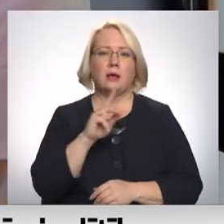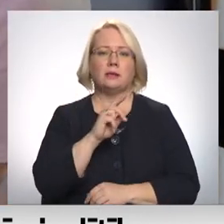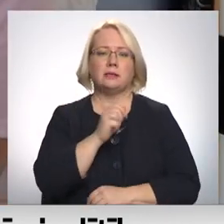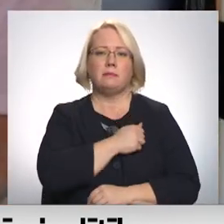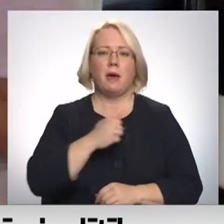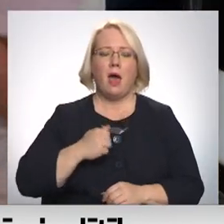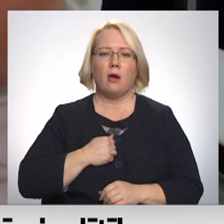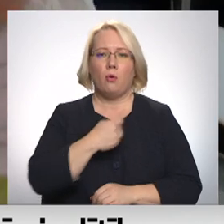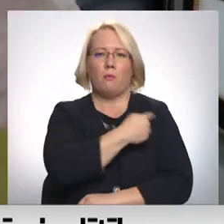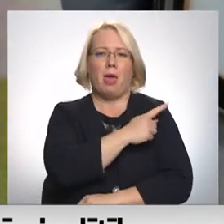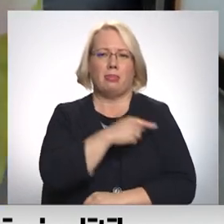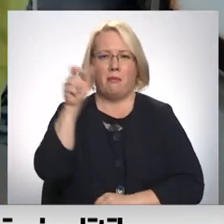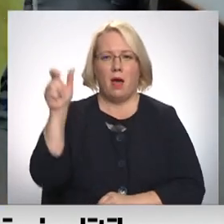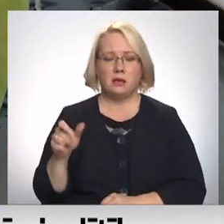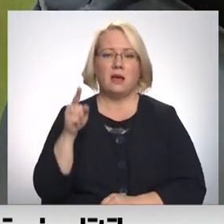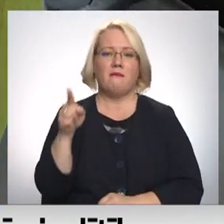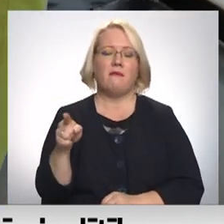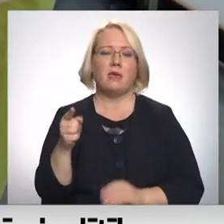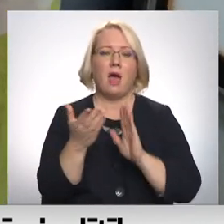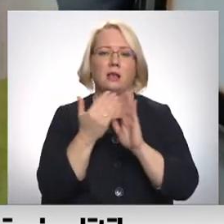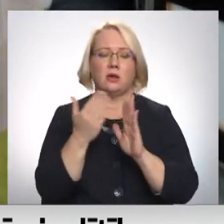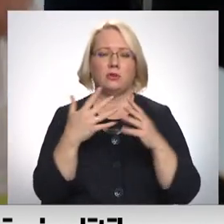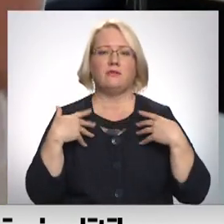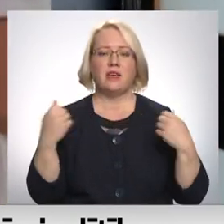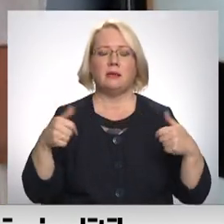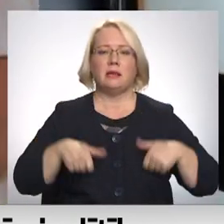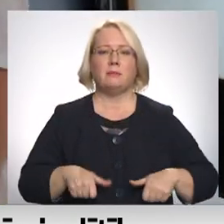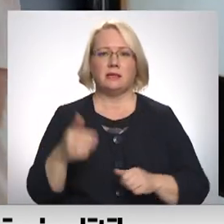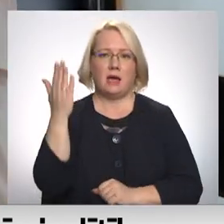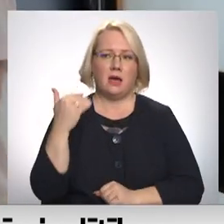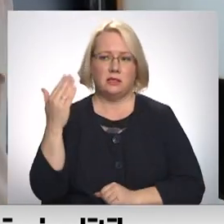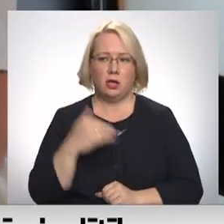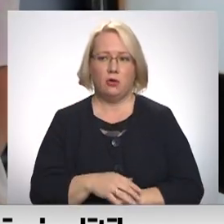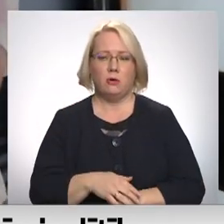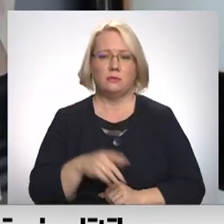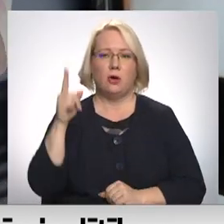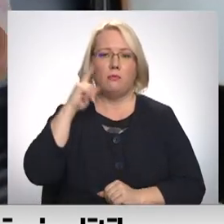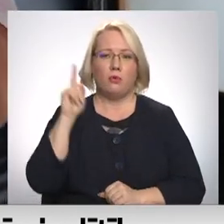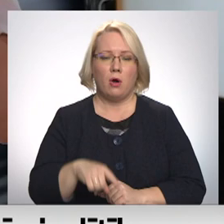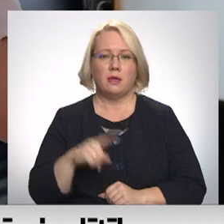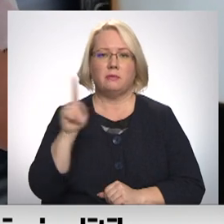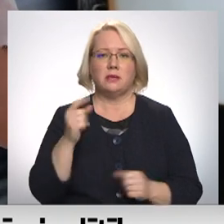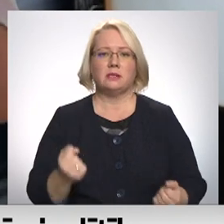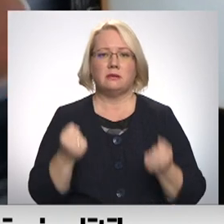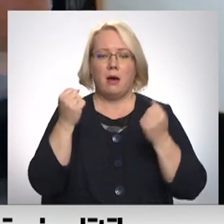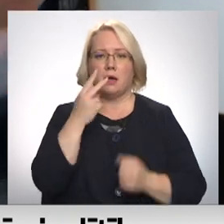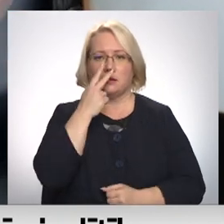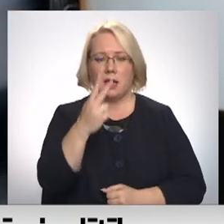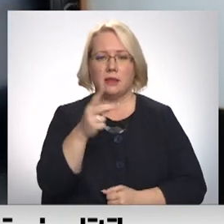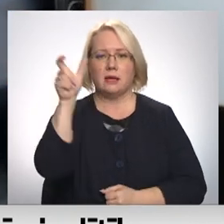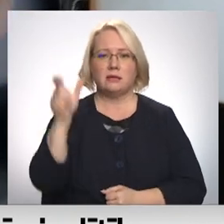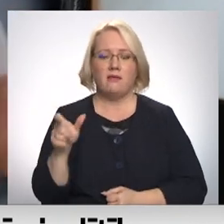Guna Timermana, kur atsaucās veselības inspekcijas aicinājumam. Ir, protams, smagi skatīties, ka cilvēkam ir smagi, viņam ir grūti